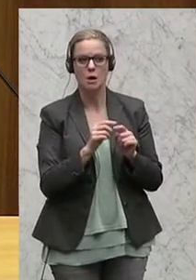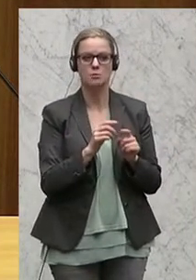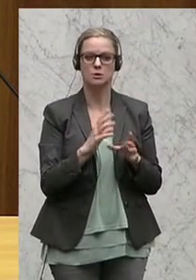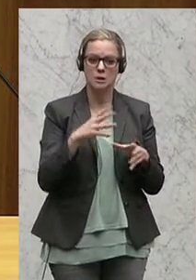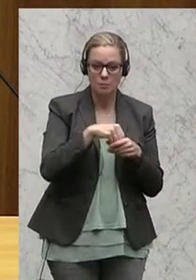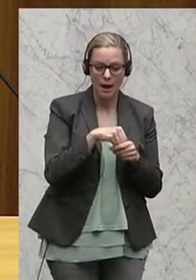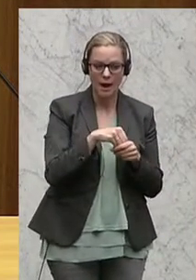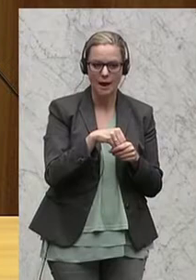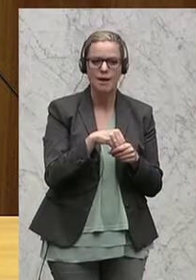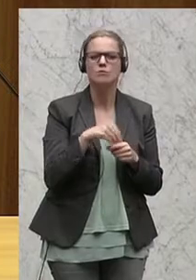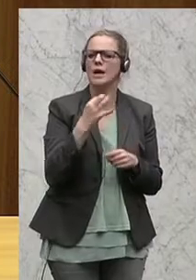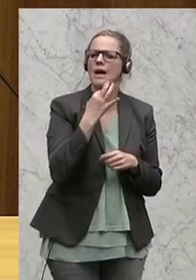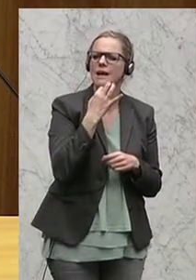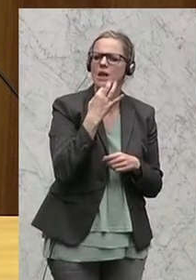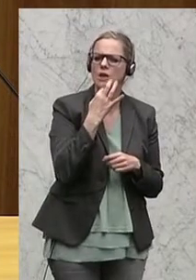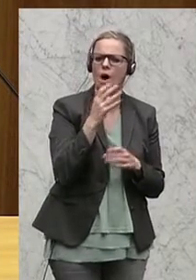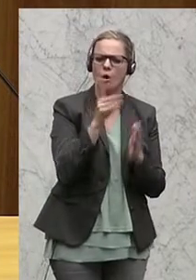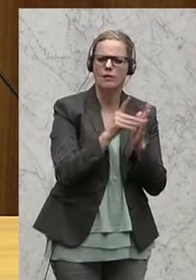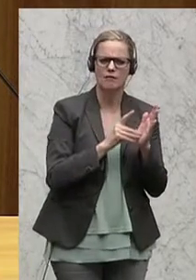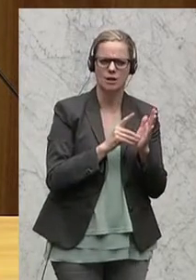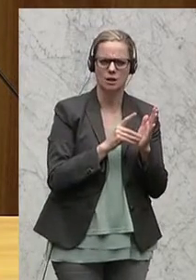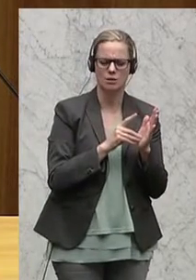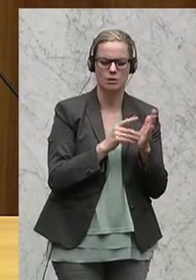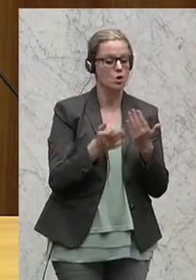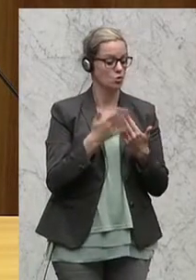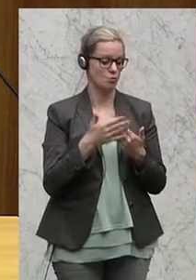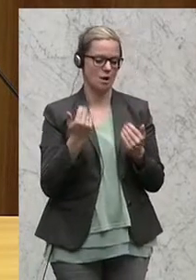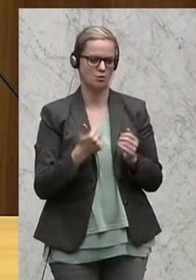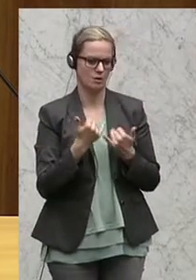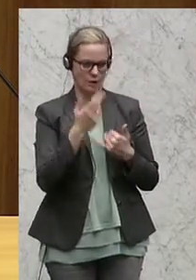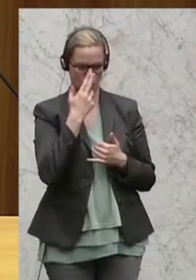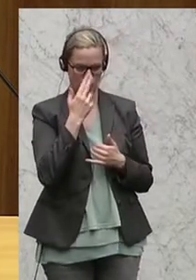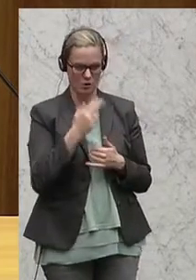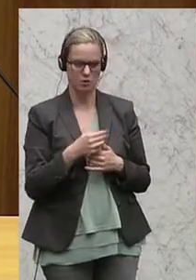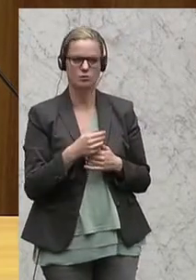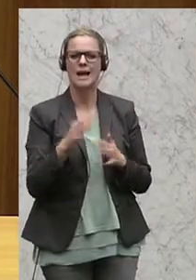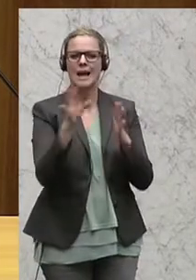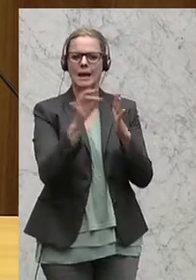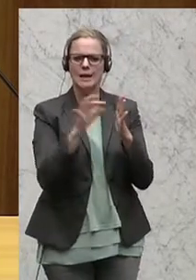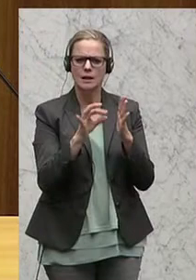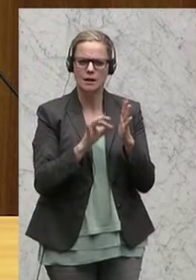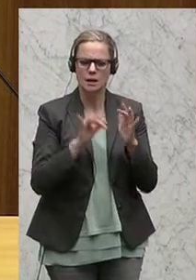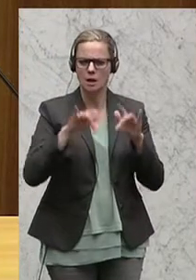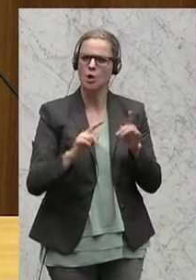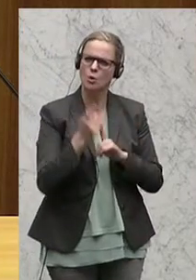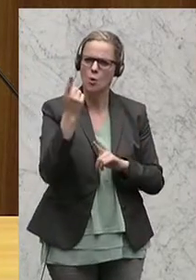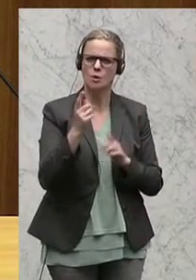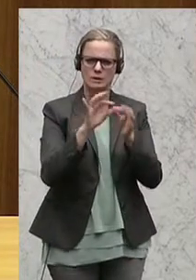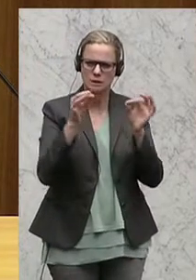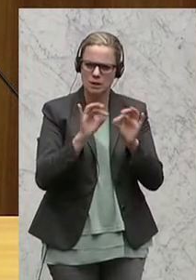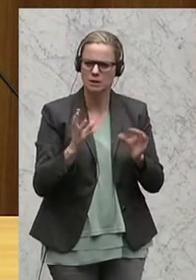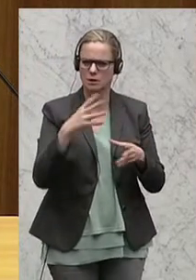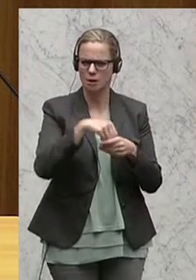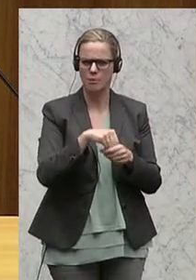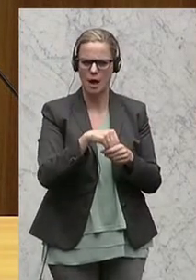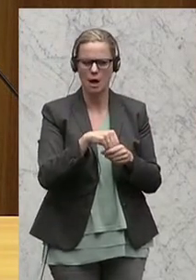diesen Rahmen näher definieren. Was heißt näher definieren? Ganz konkret, wenn da irgendwelche Richtlinien drinnen sind oder Höchstsätze etc., dann